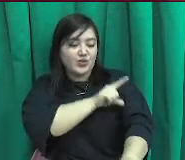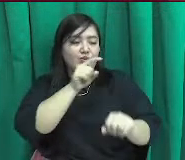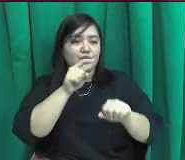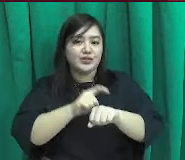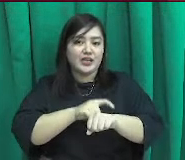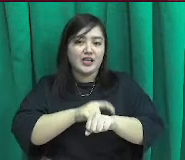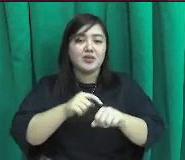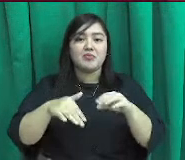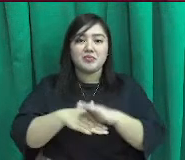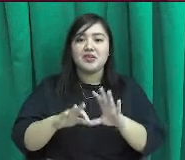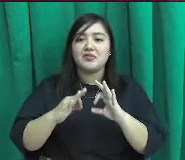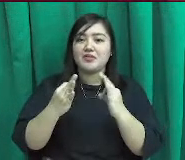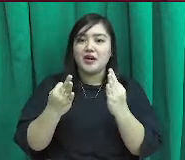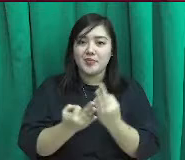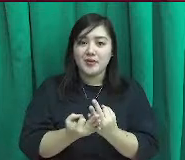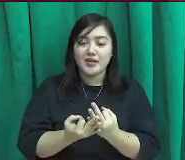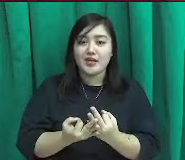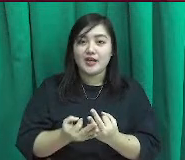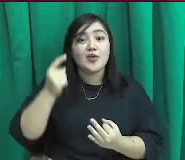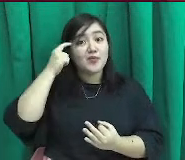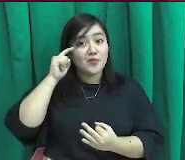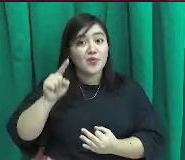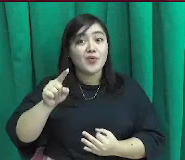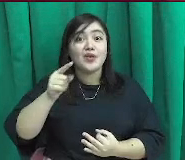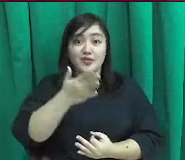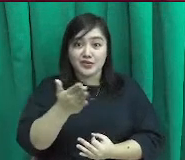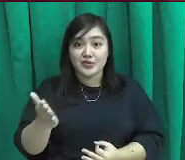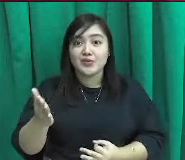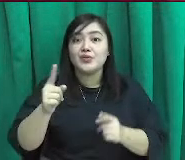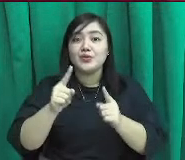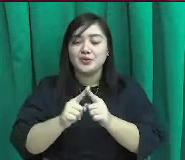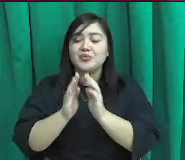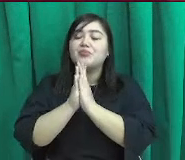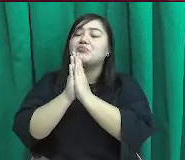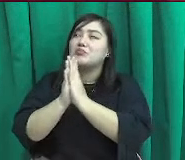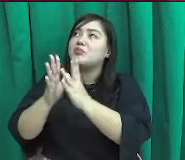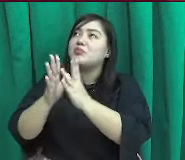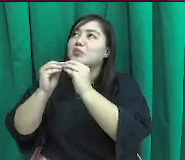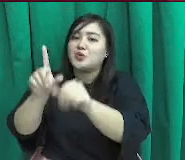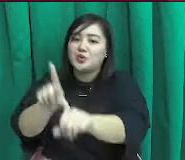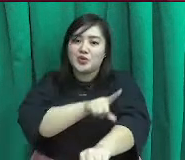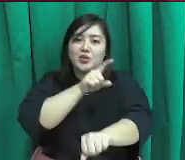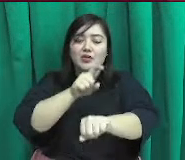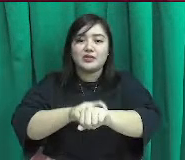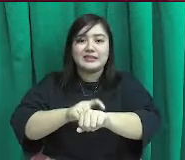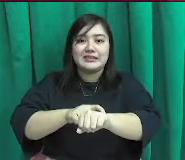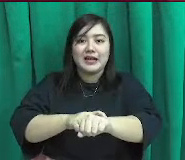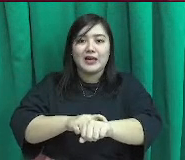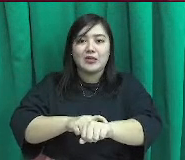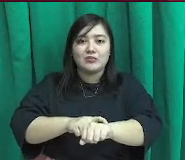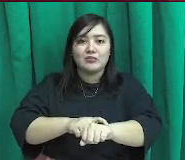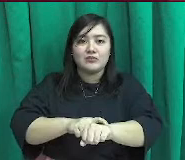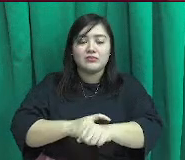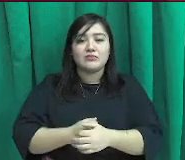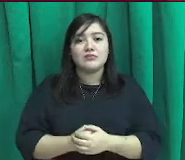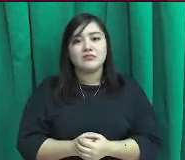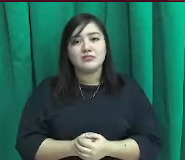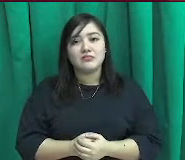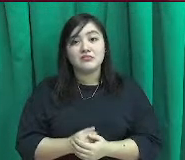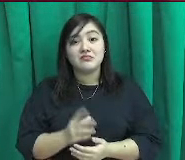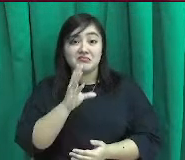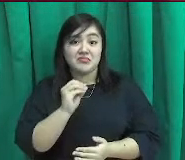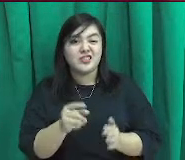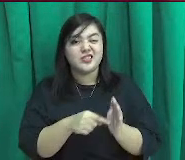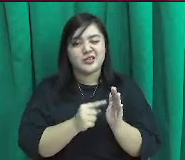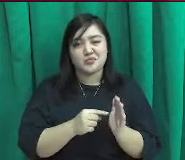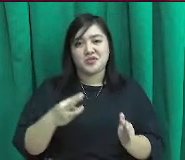nating magtrabaho. Amen. Pang physical kesa kumausap sa Diyos para sa spiritual. Yeah. Na, di ba? Tama